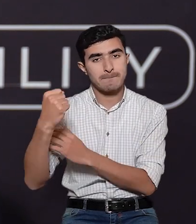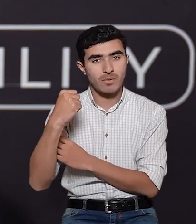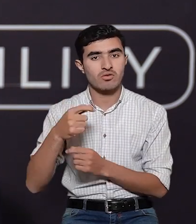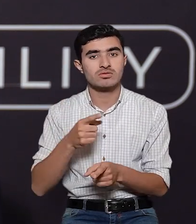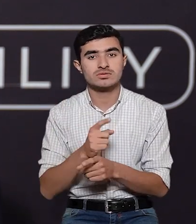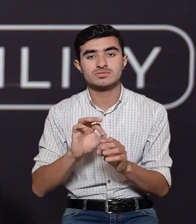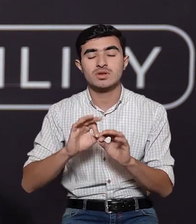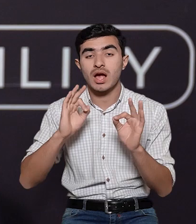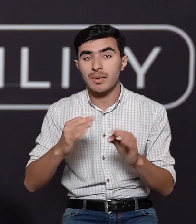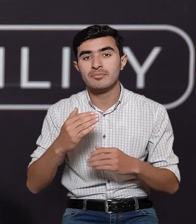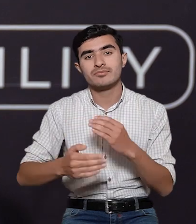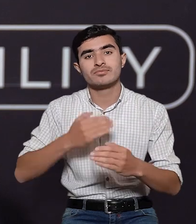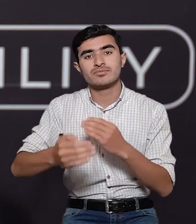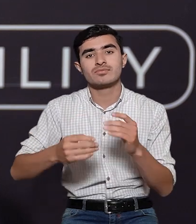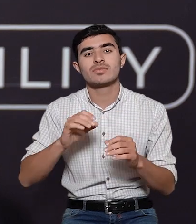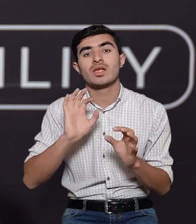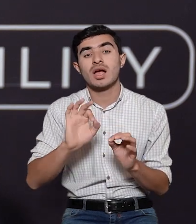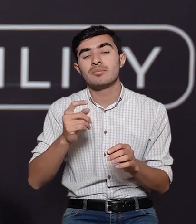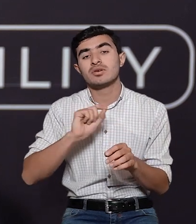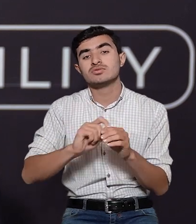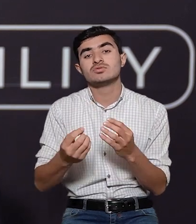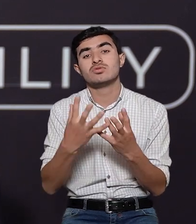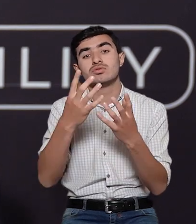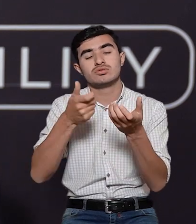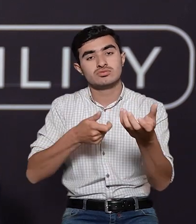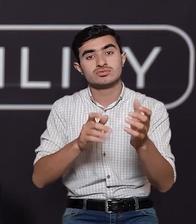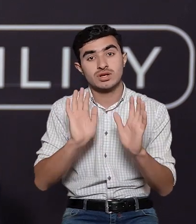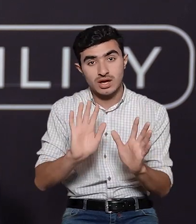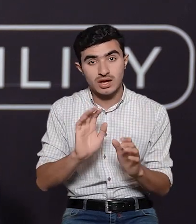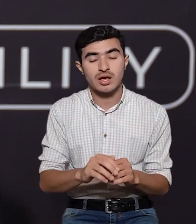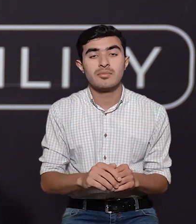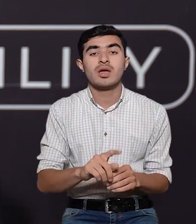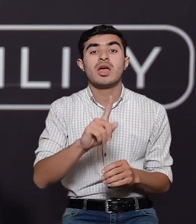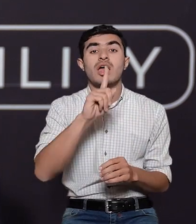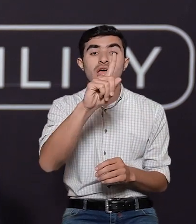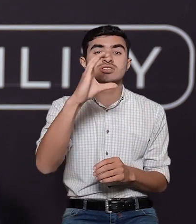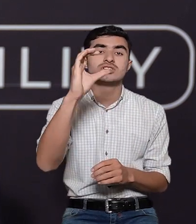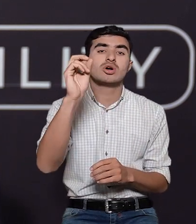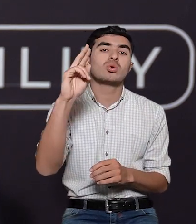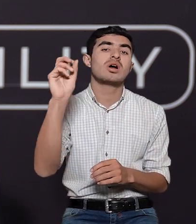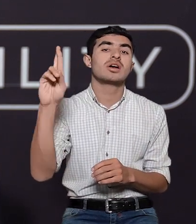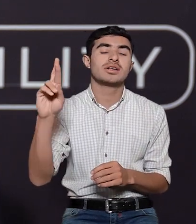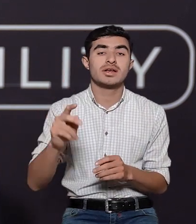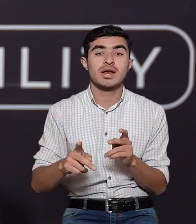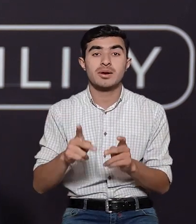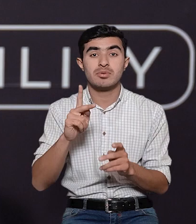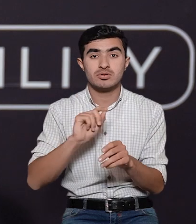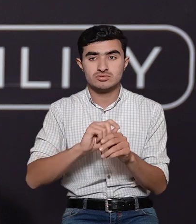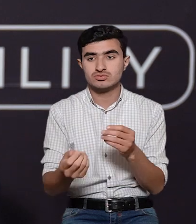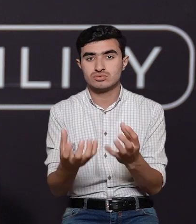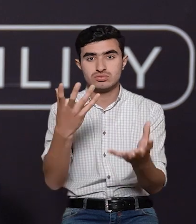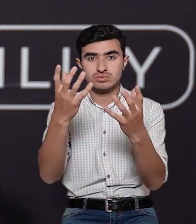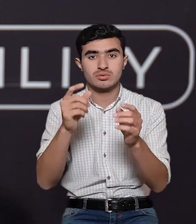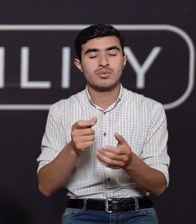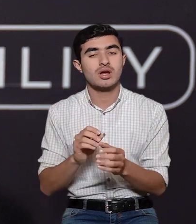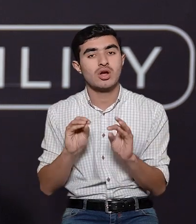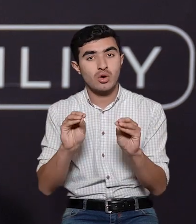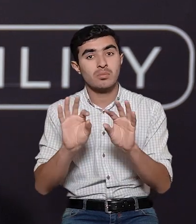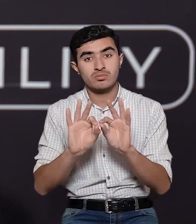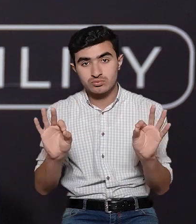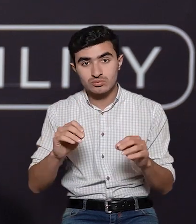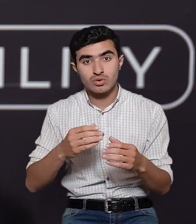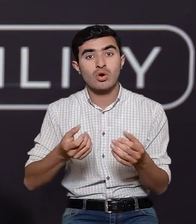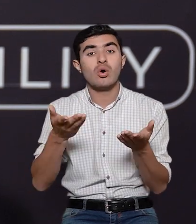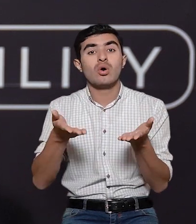گئی، اور اس کے بعد اب تک اس فائر سروس نے 1 کروڑ 77 لاکھ سے زیادہ فائر ایمرجنسیز پہ رسپونڈ کیا، اور اب